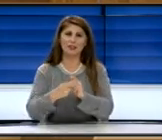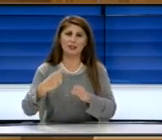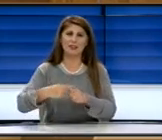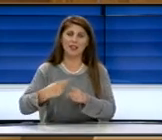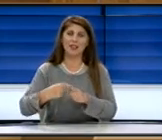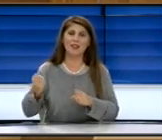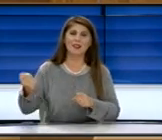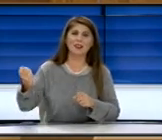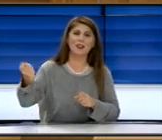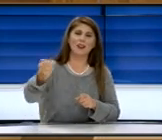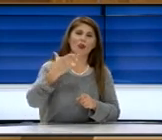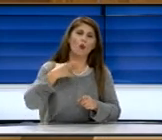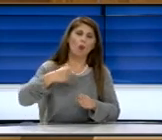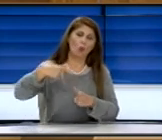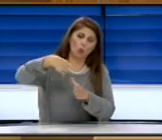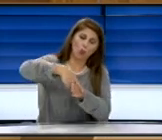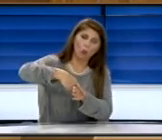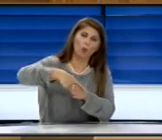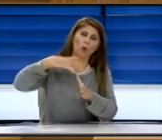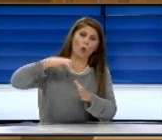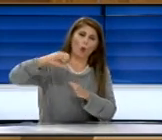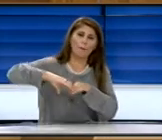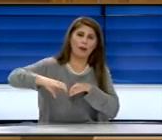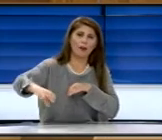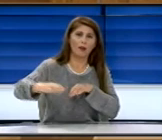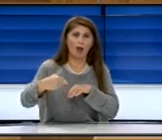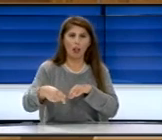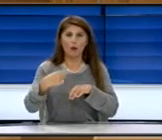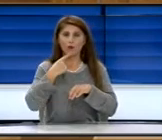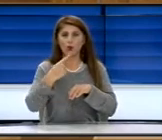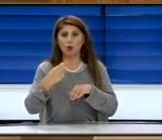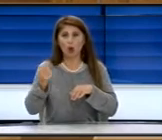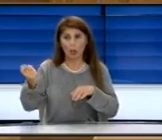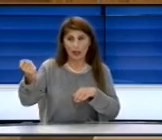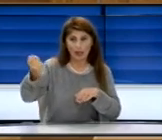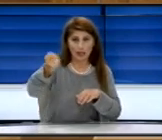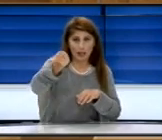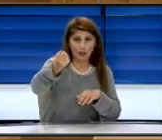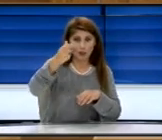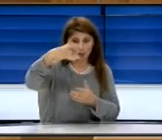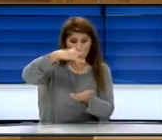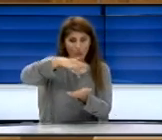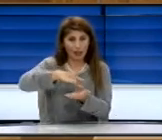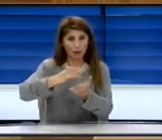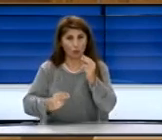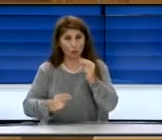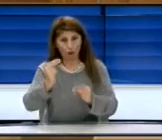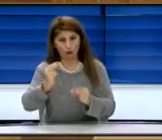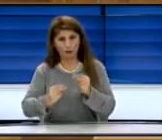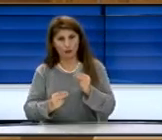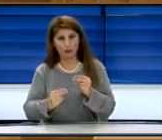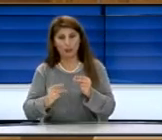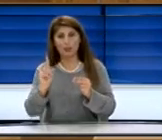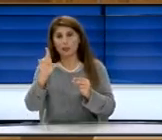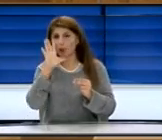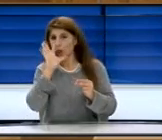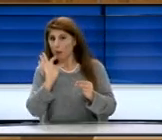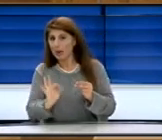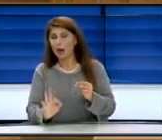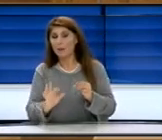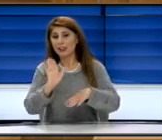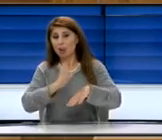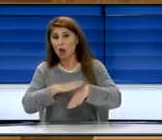σε χρεοδουλοπαρικία. Η αναγόρευση του χρέους σαν τον πυρήνα του προβλήματος, σαν το